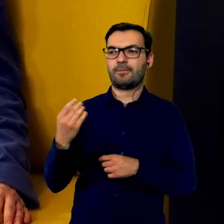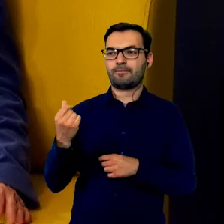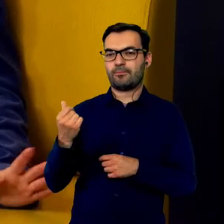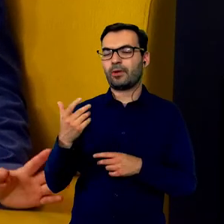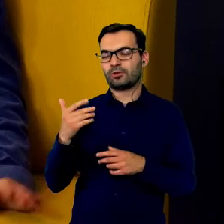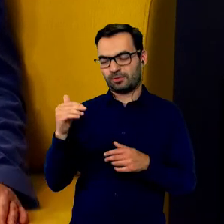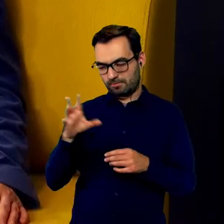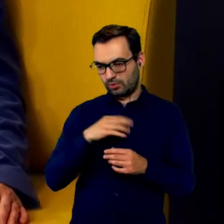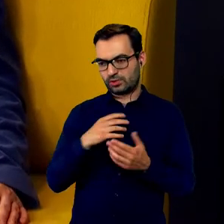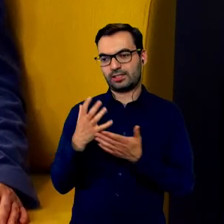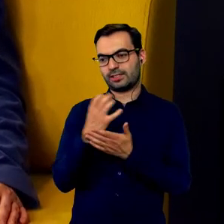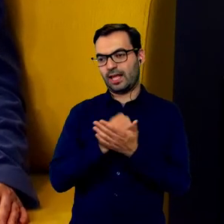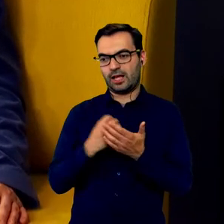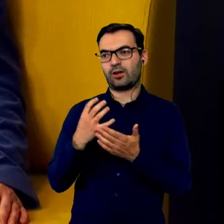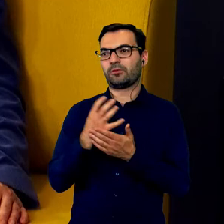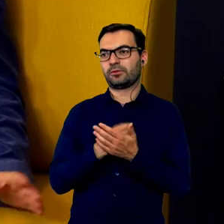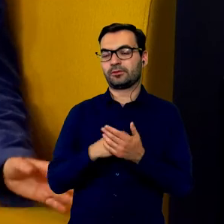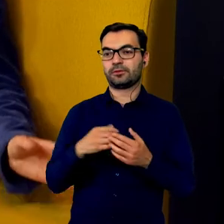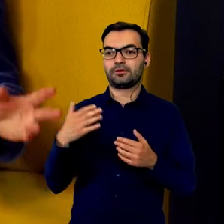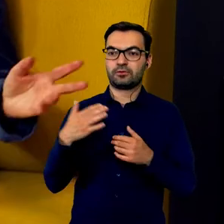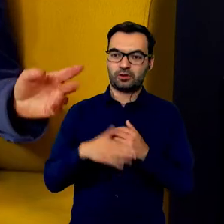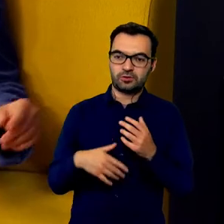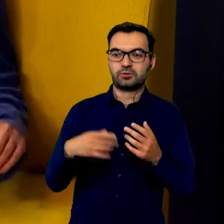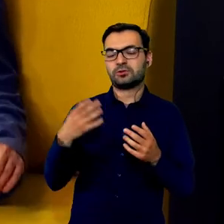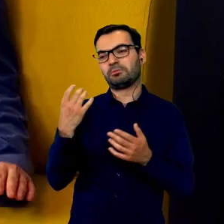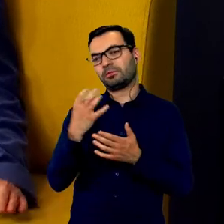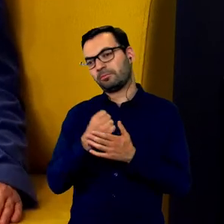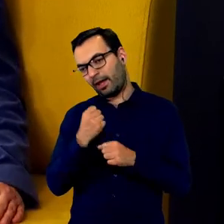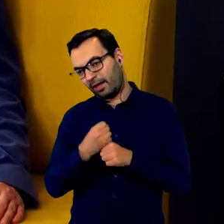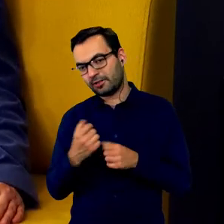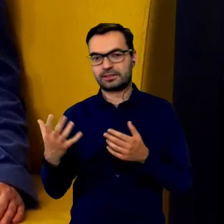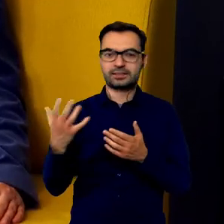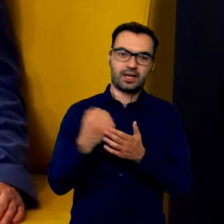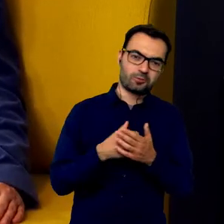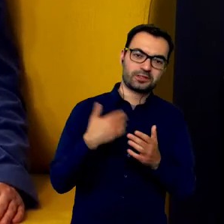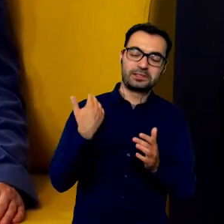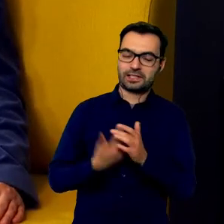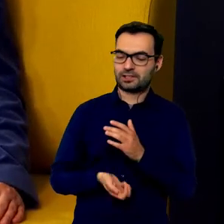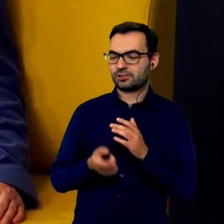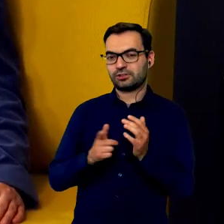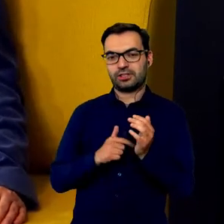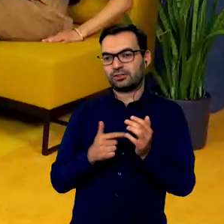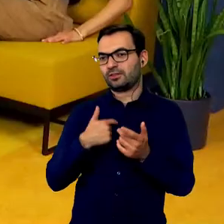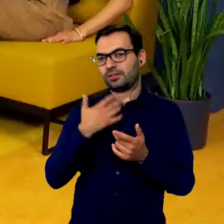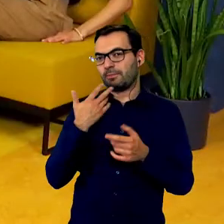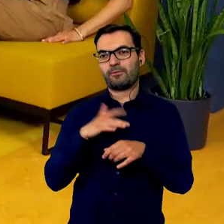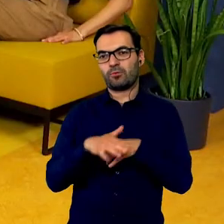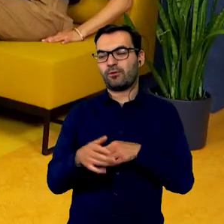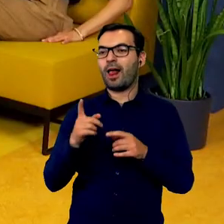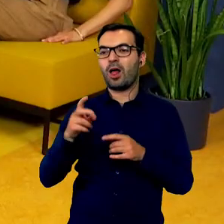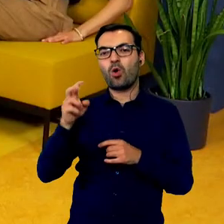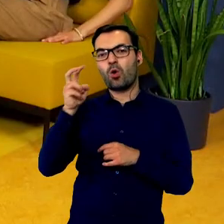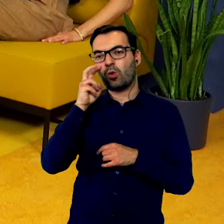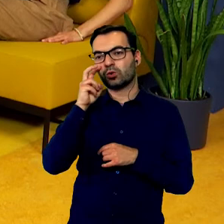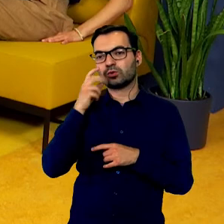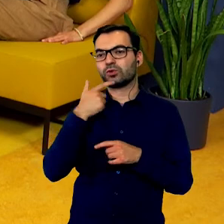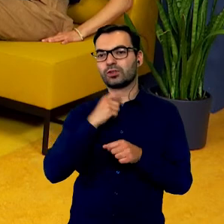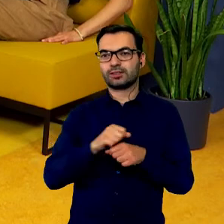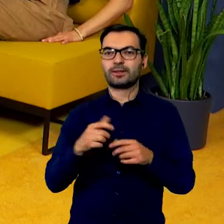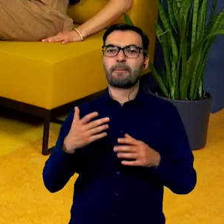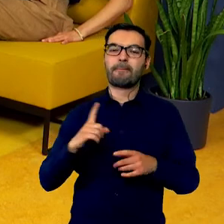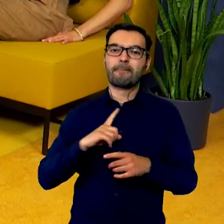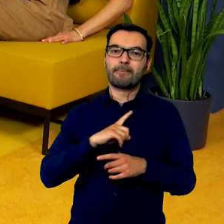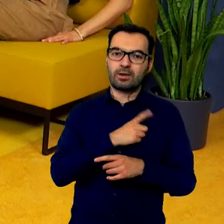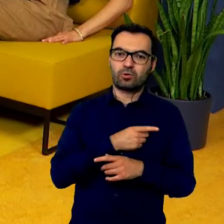można zarobić. Tak czy inaczej stracić, zarobić, to nieraz nie zależy od nas. Natomiast tym luksusem są uczucia i